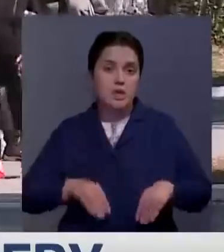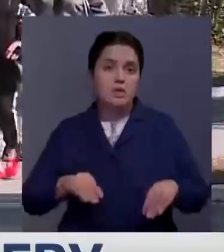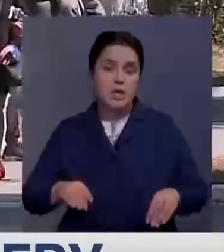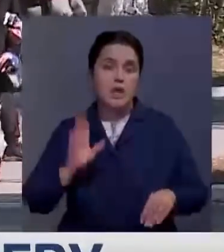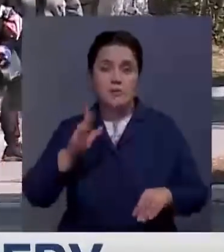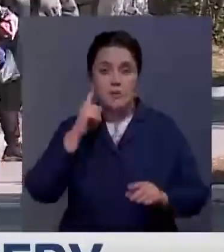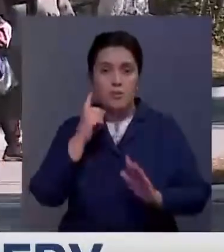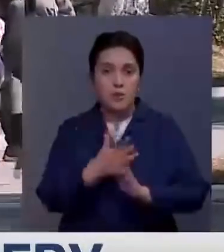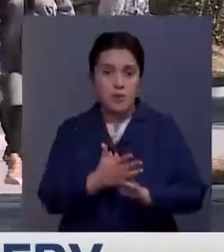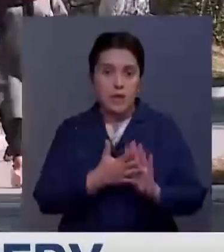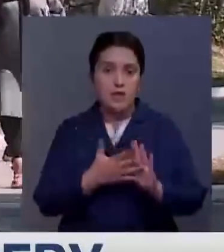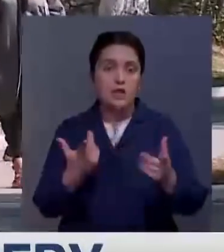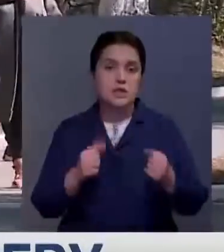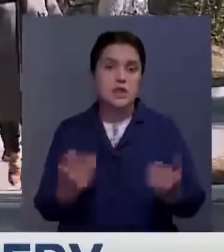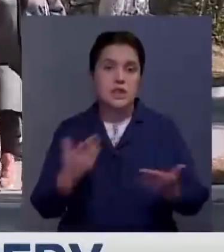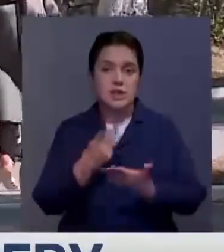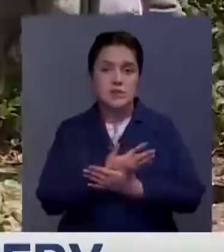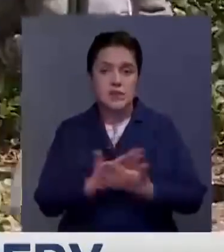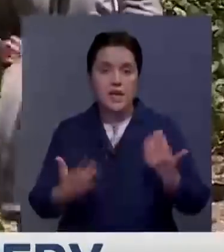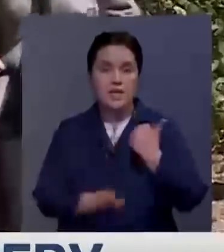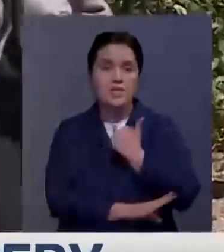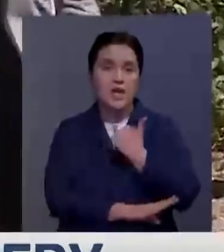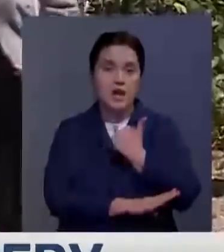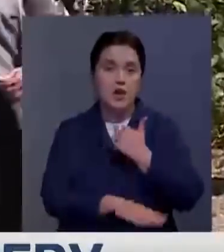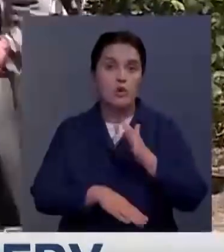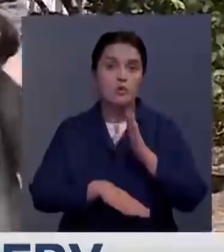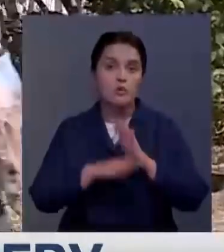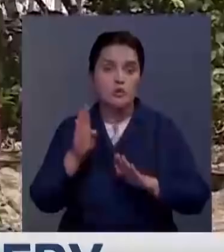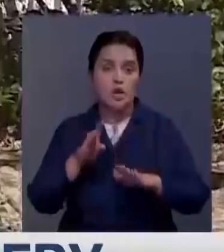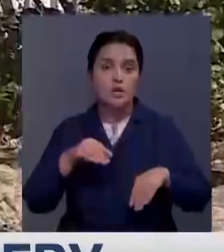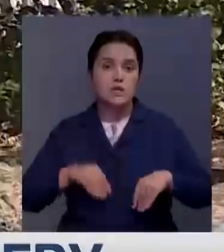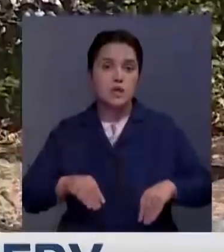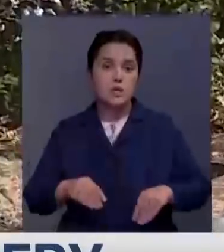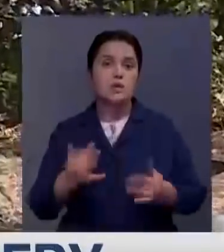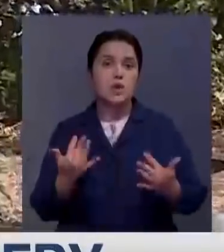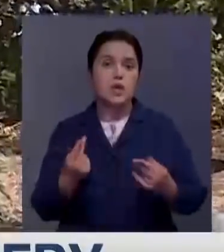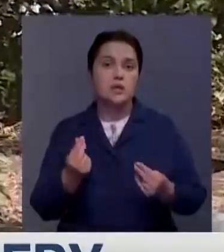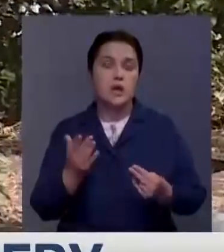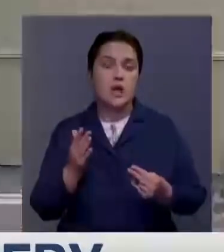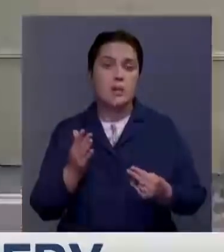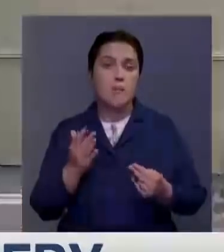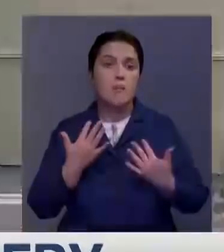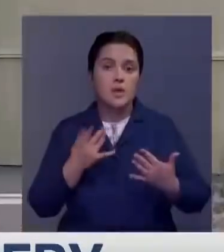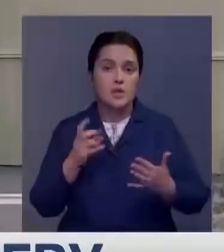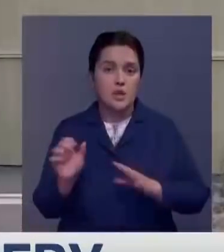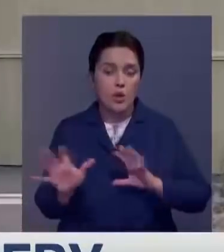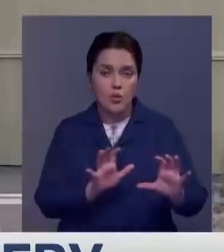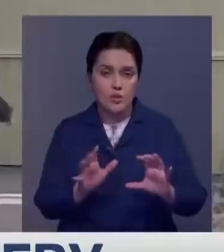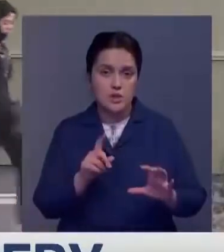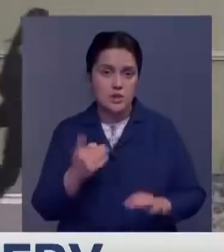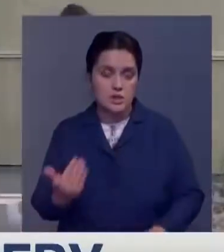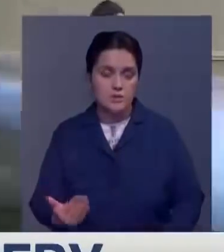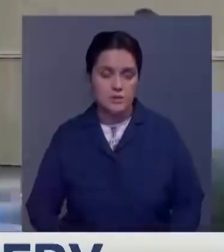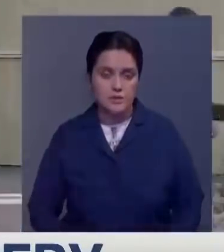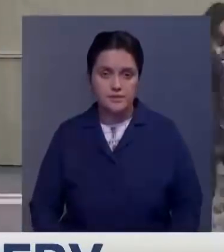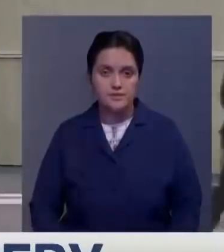насаждениями. Кроме того, будет ясно, где и какие виды деревьев и кустарников лучше всего сажать и сколько средств потребуется на уход за ними.